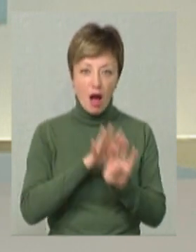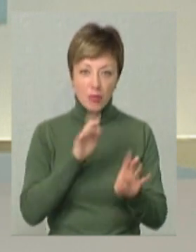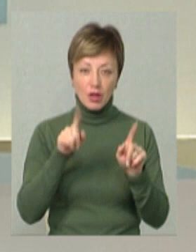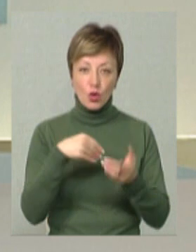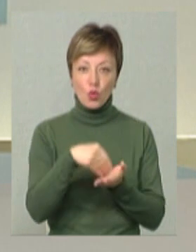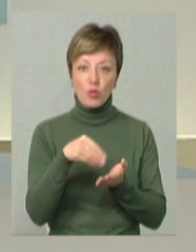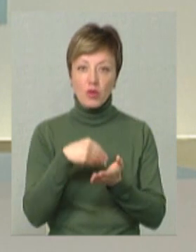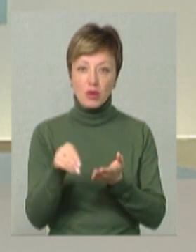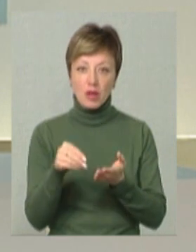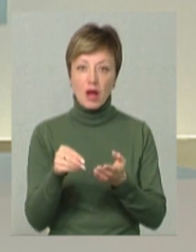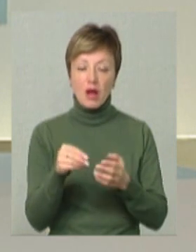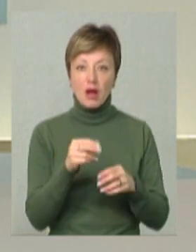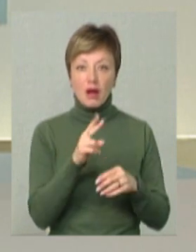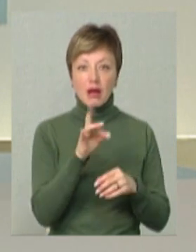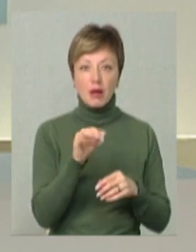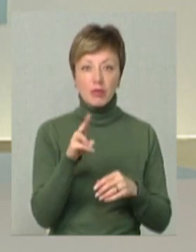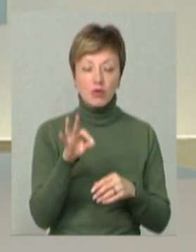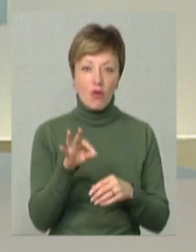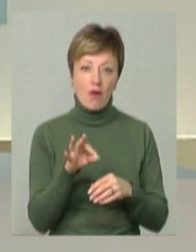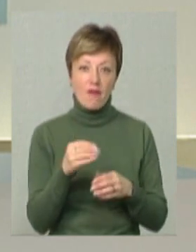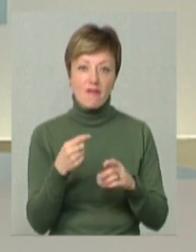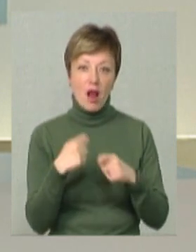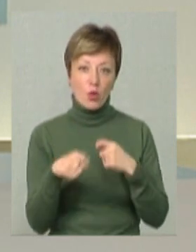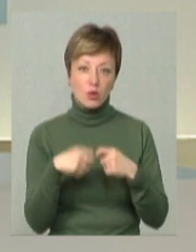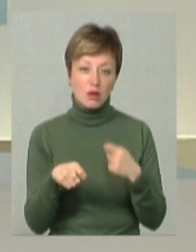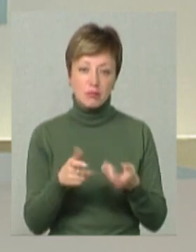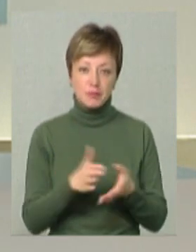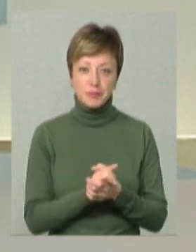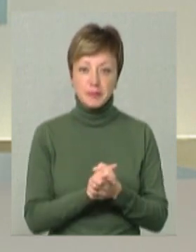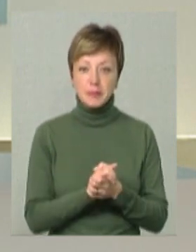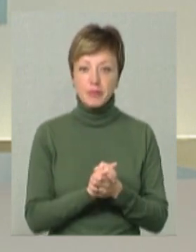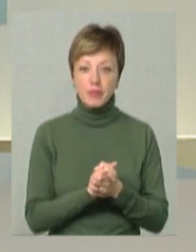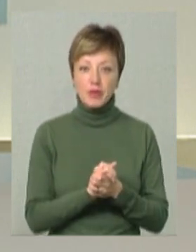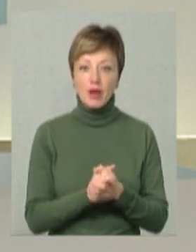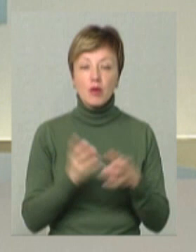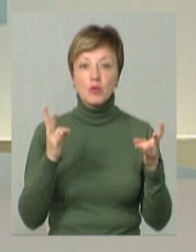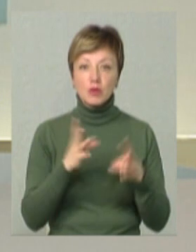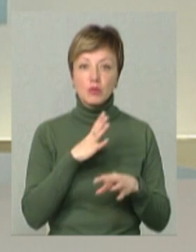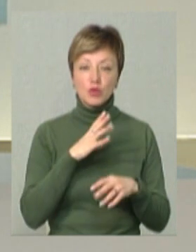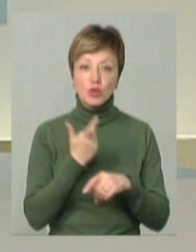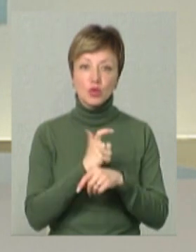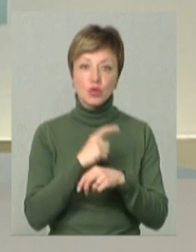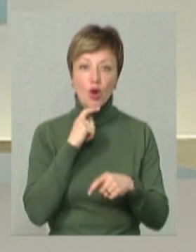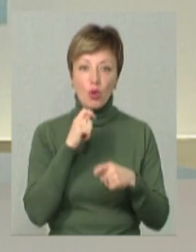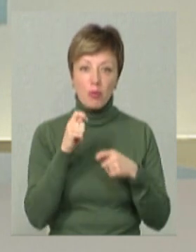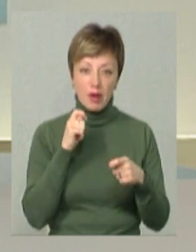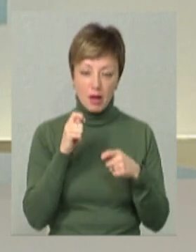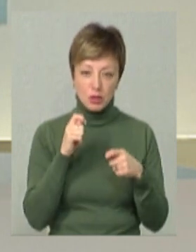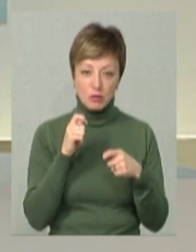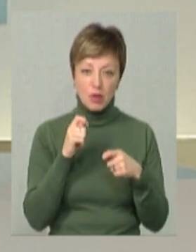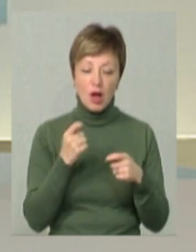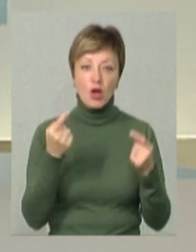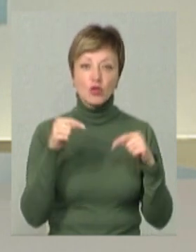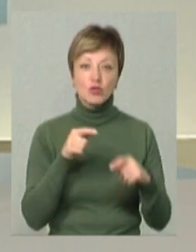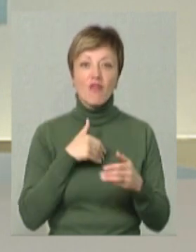навіть купувалася криптовалюта. Зрозуміло, що ні на які потреби армії вони не йшли. Тому тут потрібно бути дуже обережними, тому